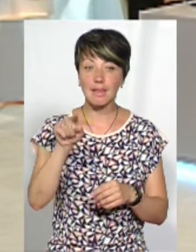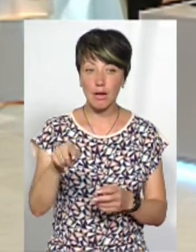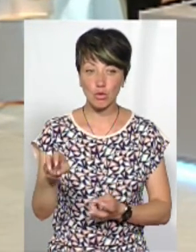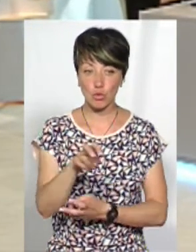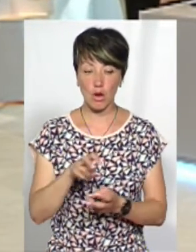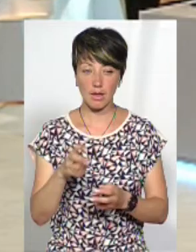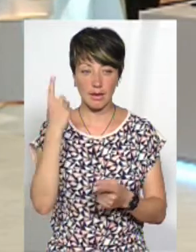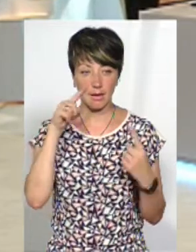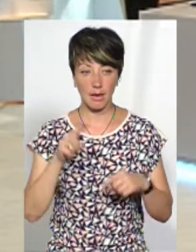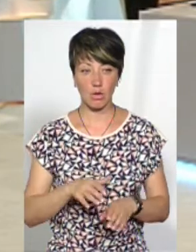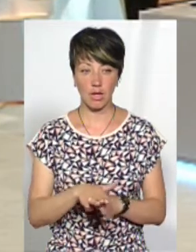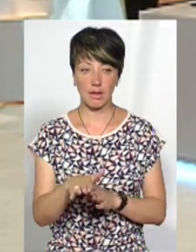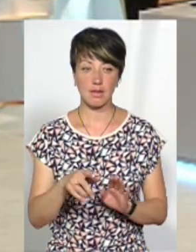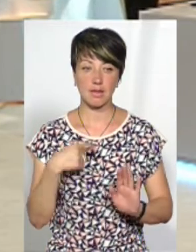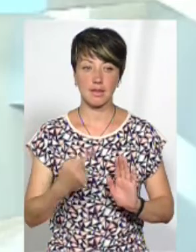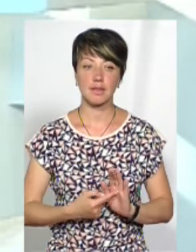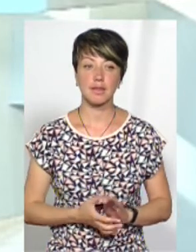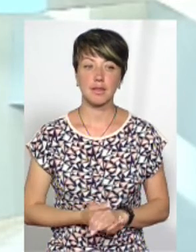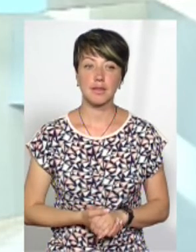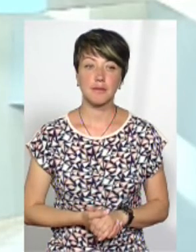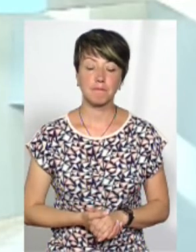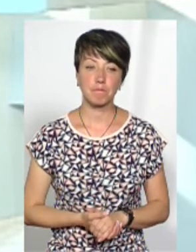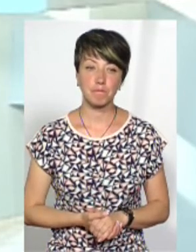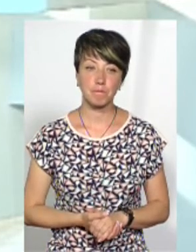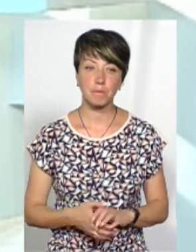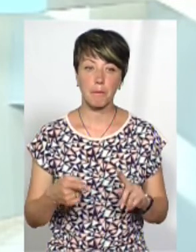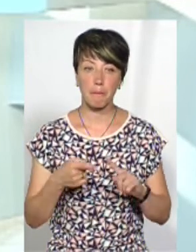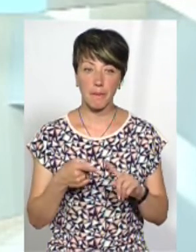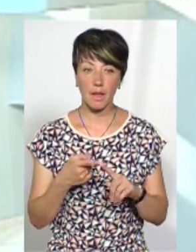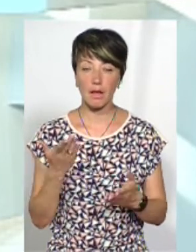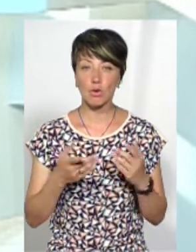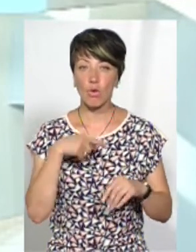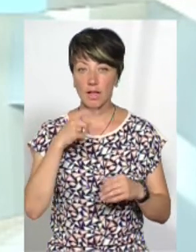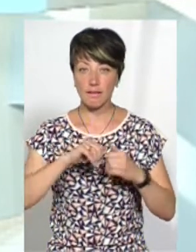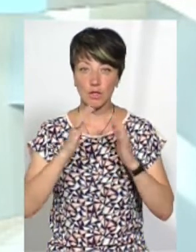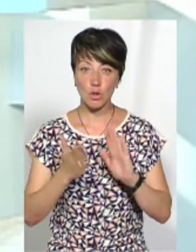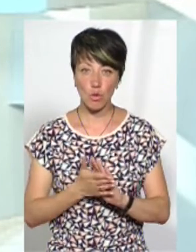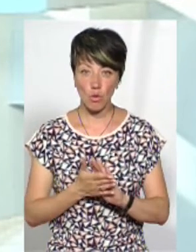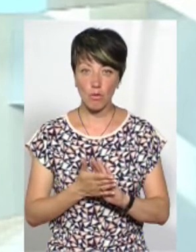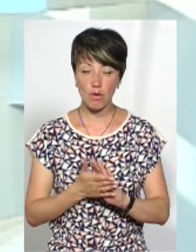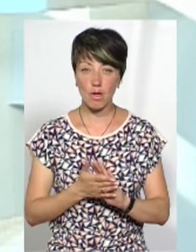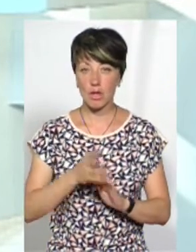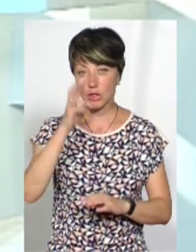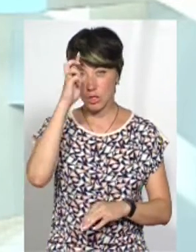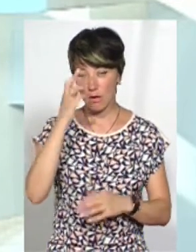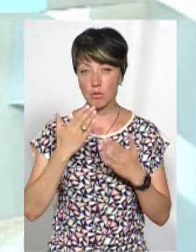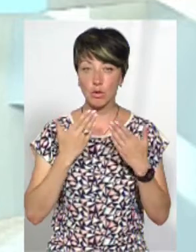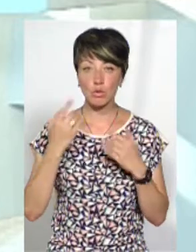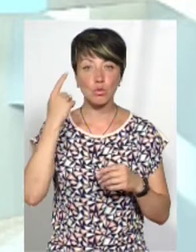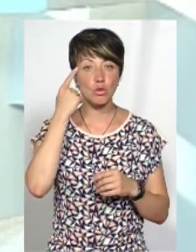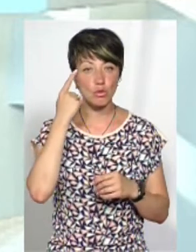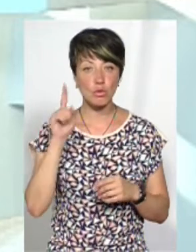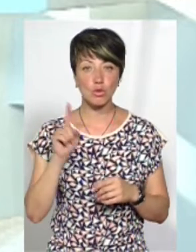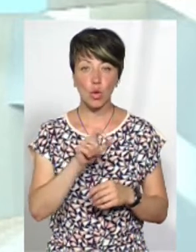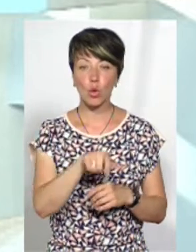там шукати ту ідею для реалізації? По-перше, якщо говорити в цілому з більш таким державницьким підходом, я